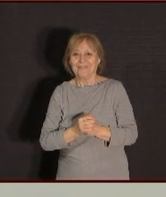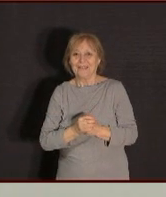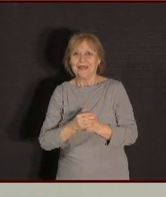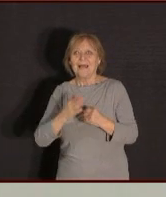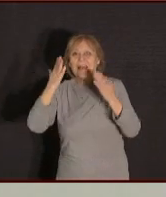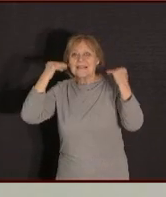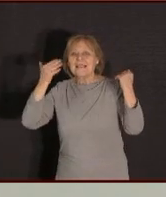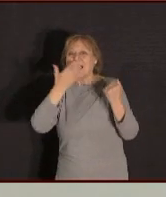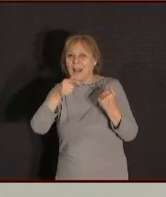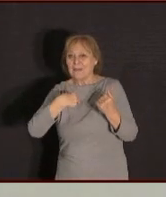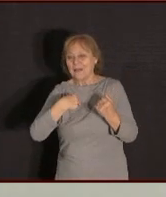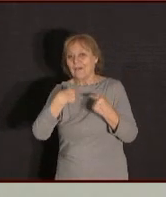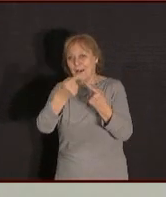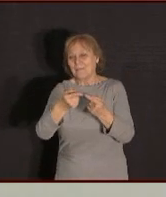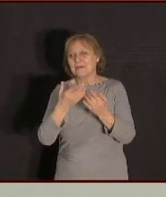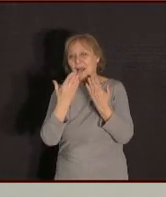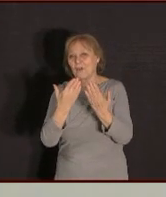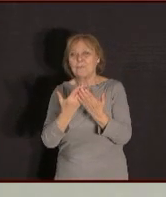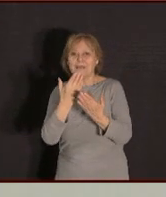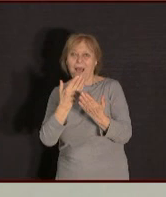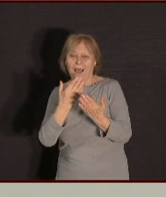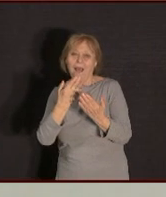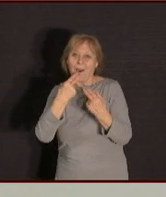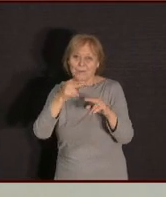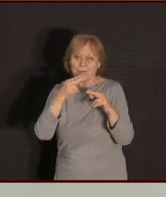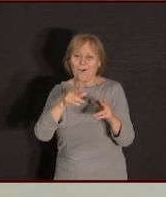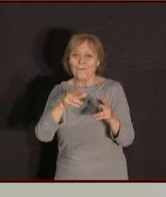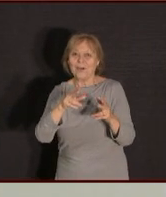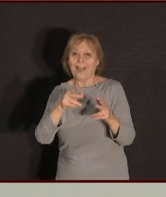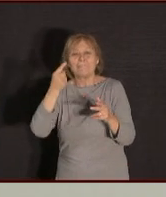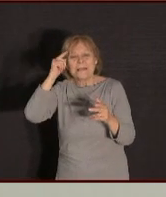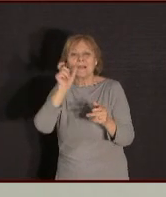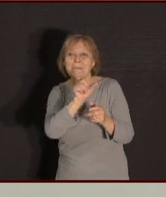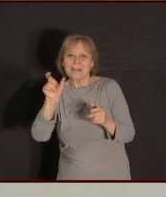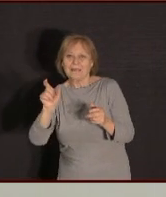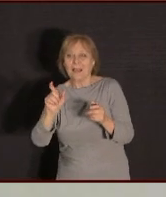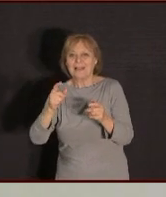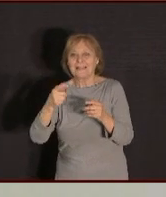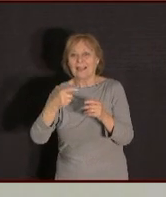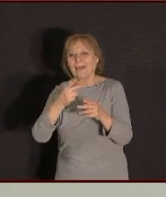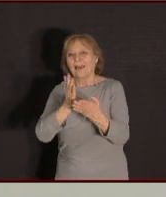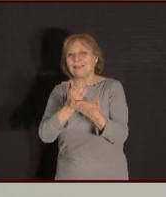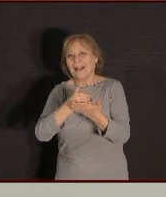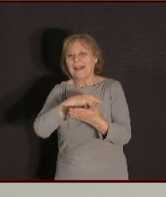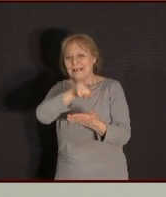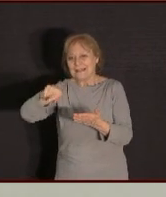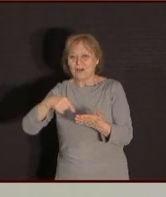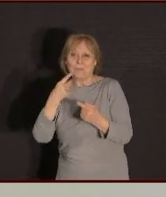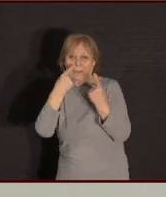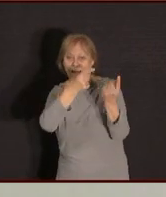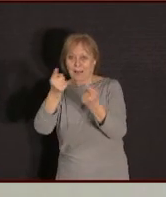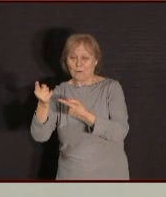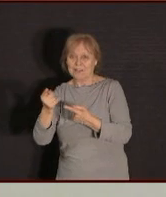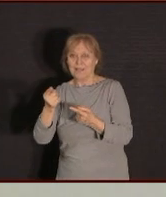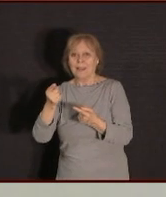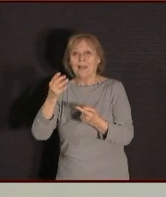Sestra Helena, jaz se vam zahvaljujem za pogovor, misli, besede, ki ste jih podelili z našimi gledalci. Jaz verjamem, da bomo v